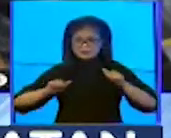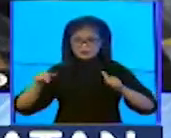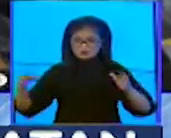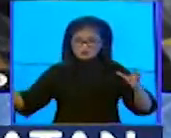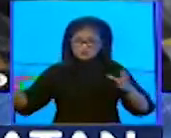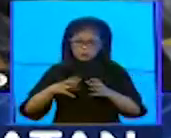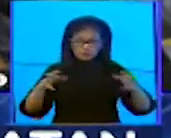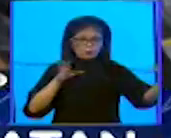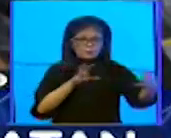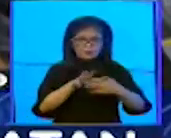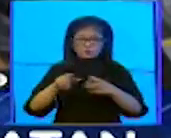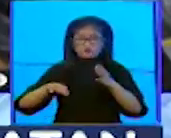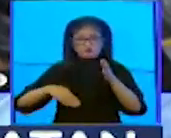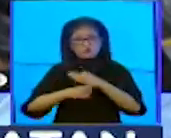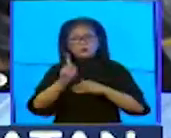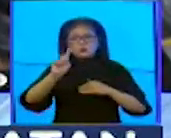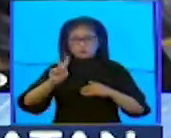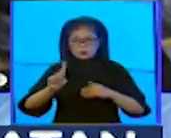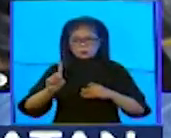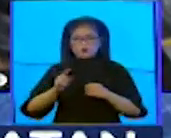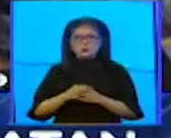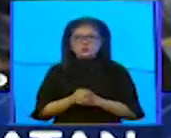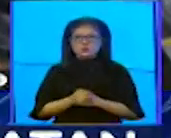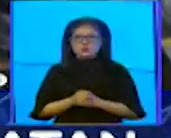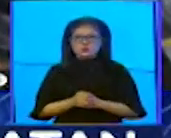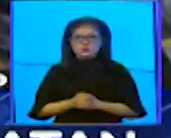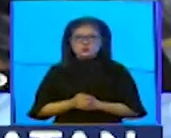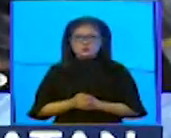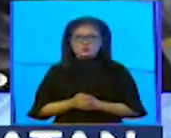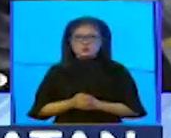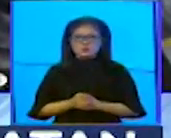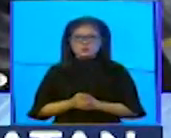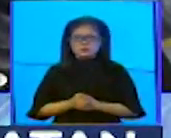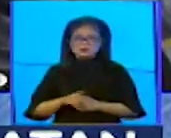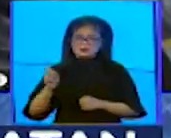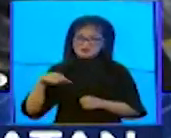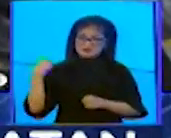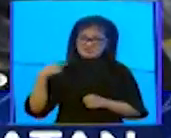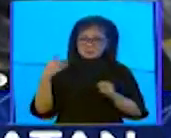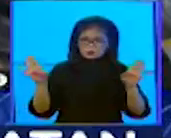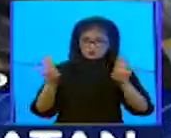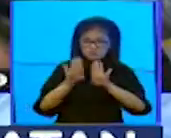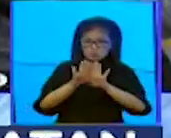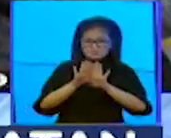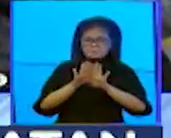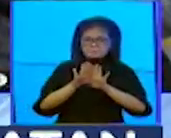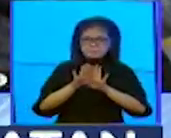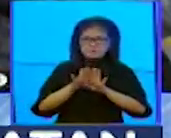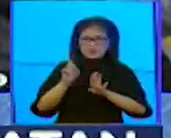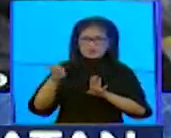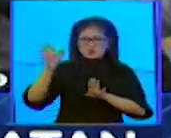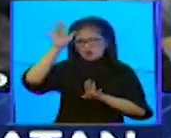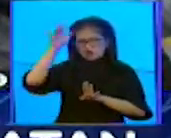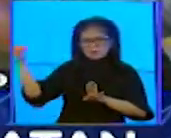ini. Yang kedua, kita menutup pesantren dari kunjungan siapapun, termasuk orang tua santri